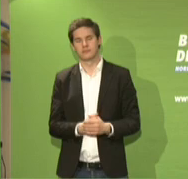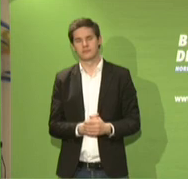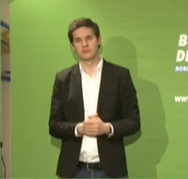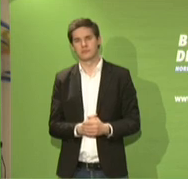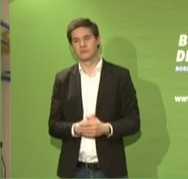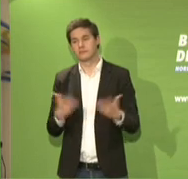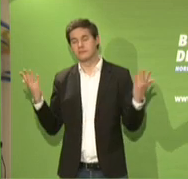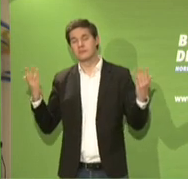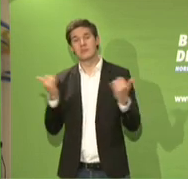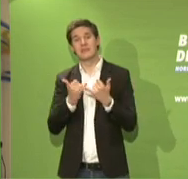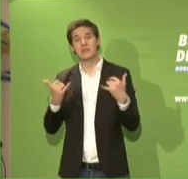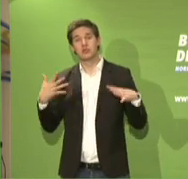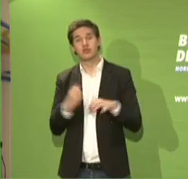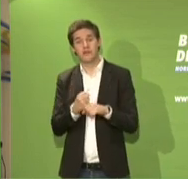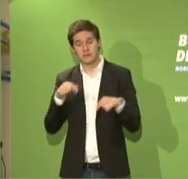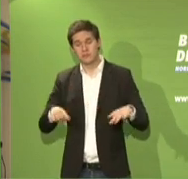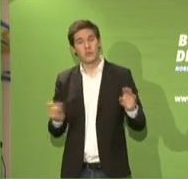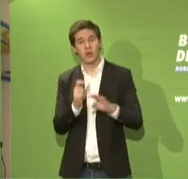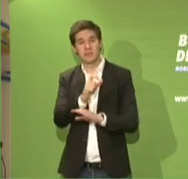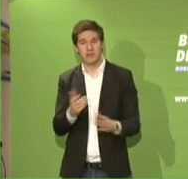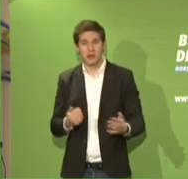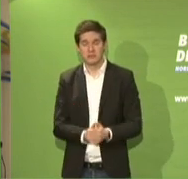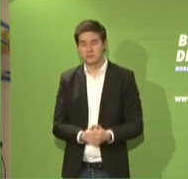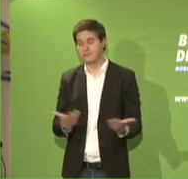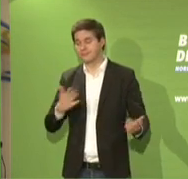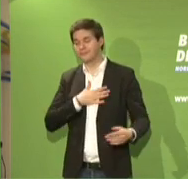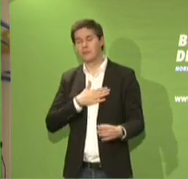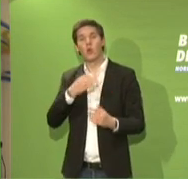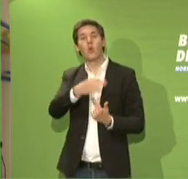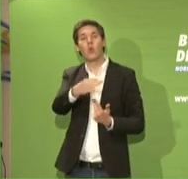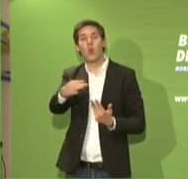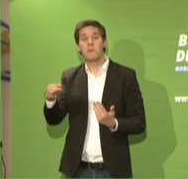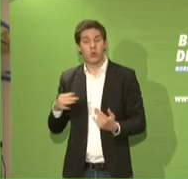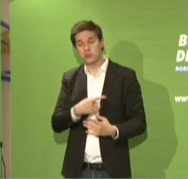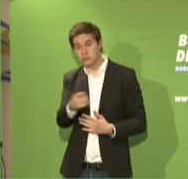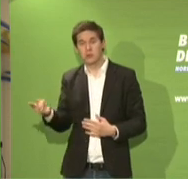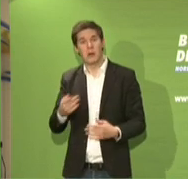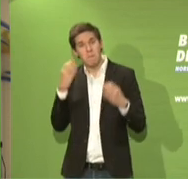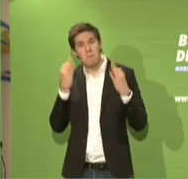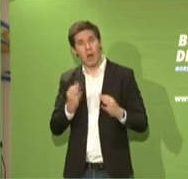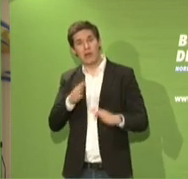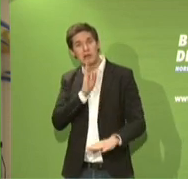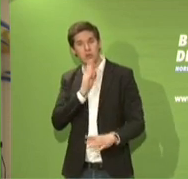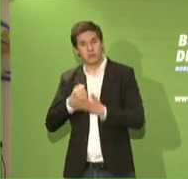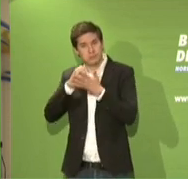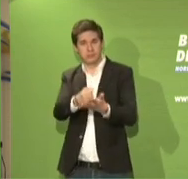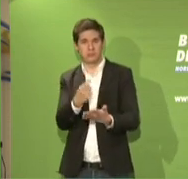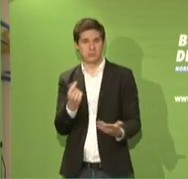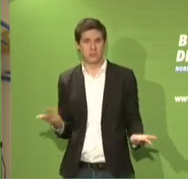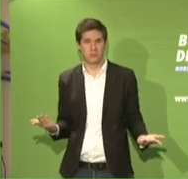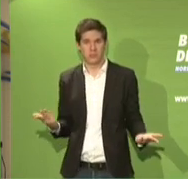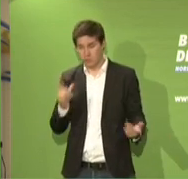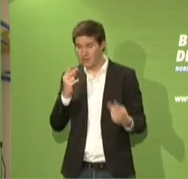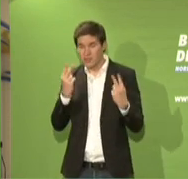Und wie schaffen wir das in Nordrhein-Westfalen? Unsere Kommunen, sage ich mal, brauchen dafür dringend ausreichend Mittel und vor allem auch aus